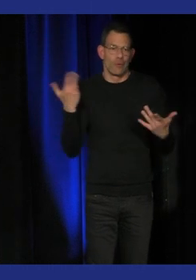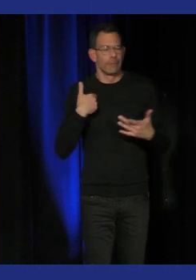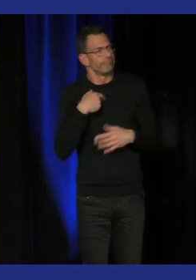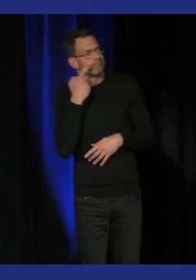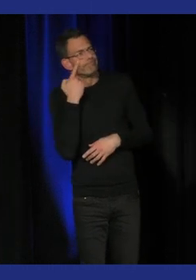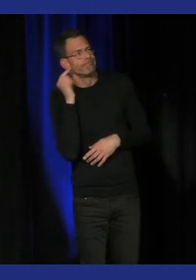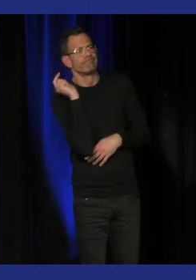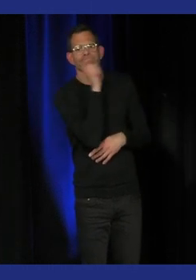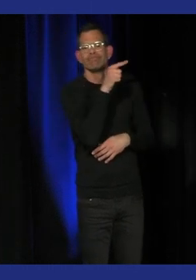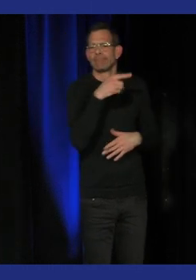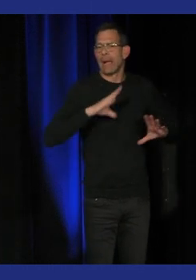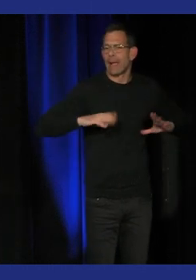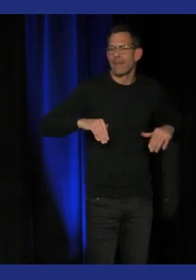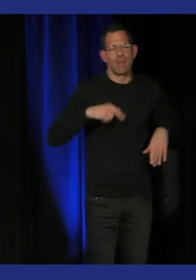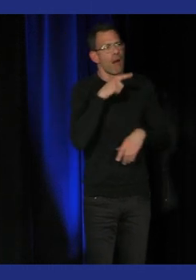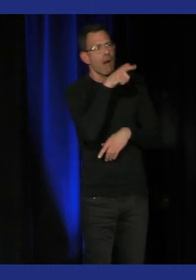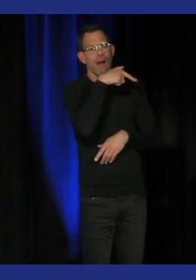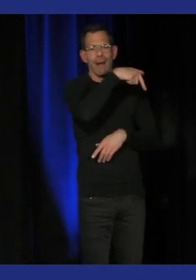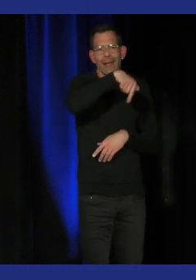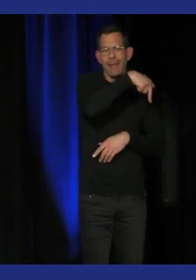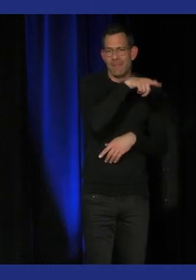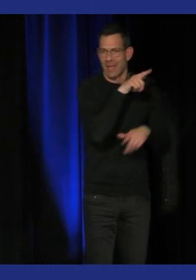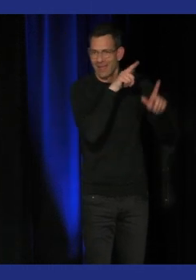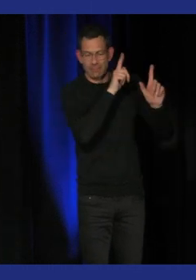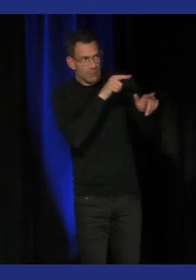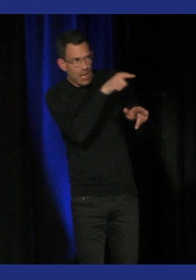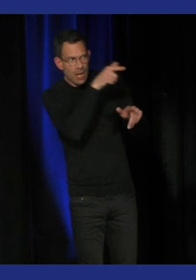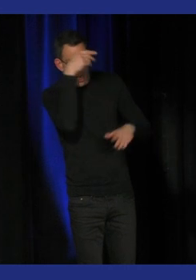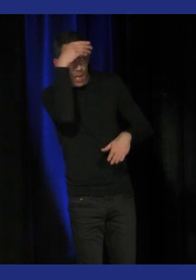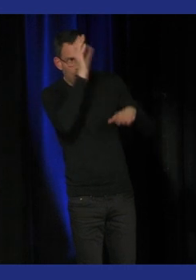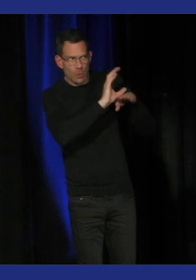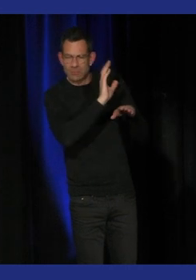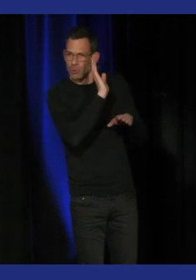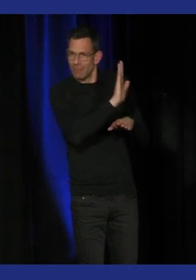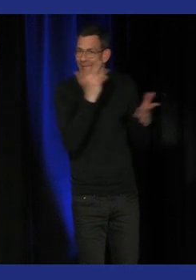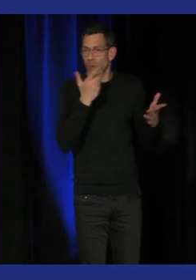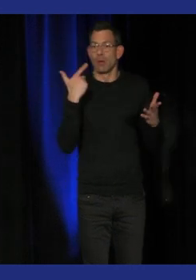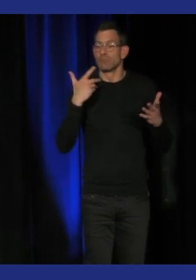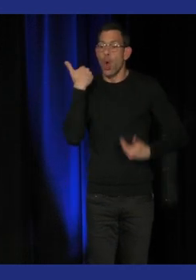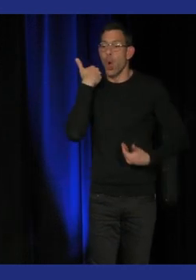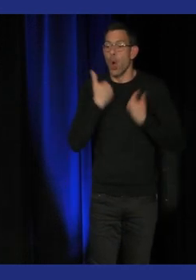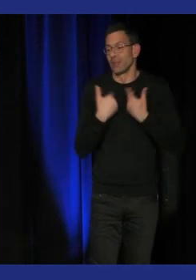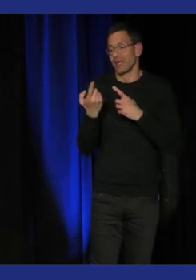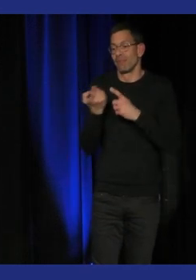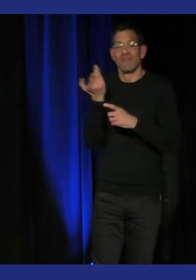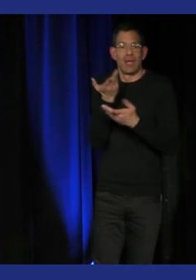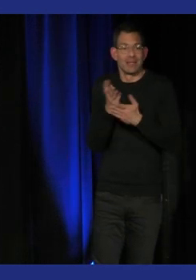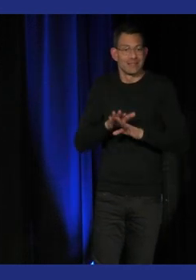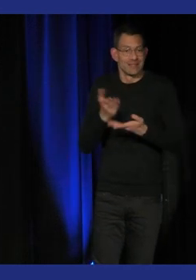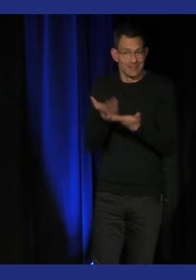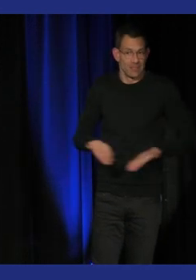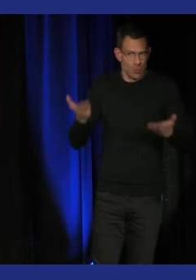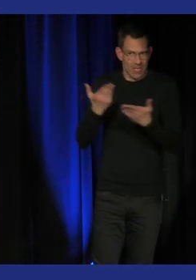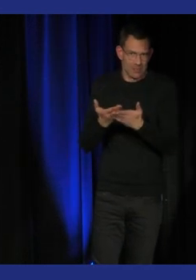au Canada, avec toute la référence conceptuelle du handicap de situation. Et il y a un petit groupe